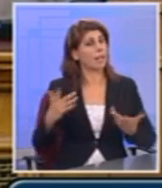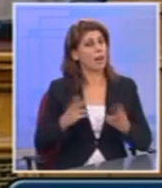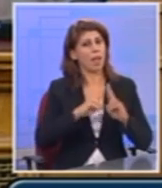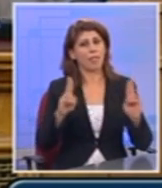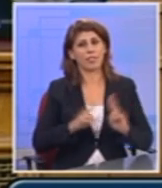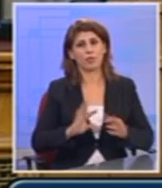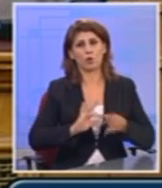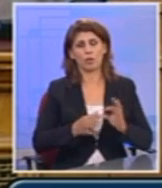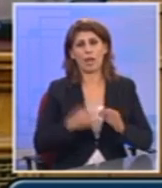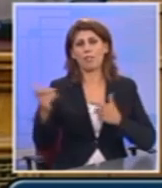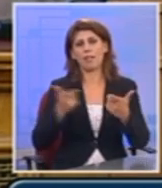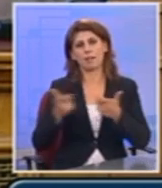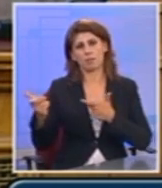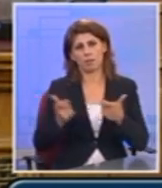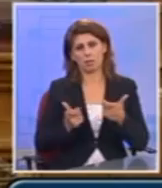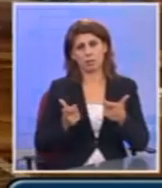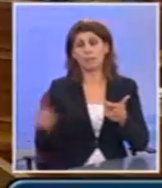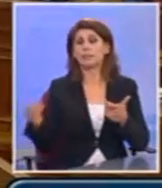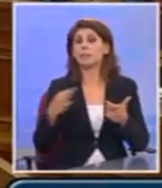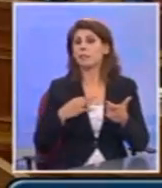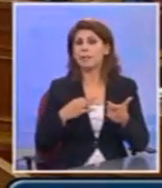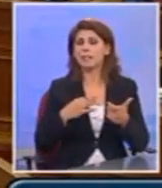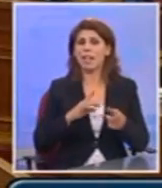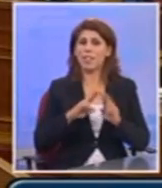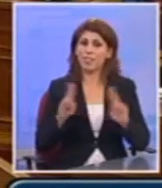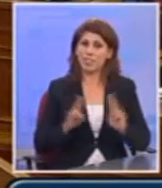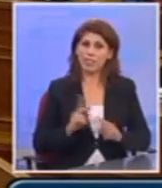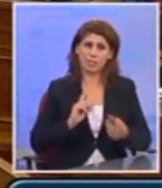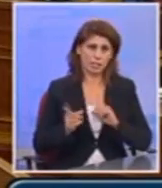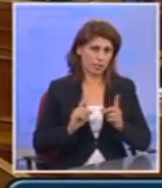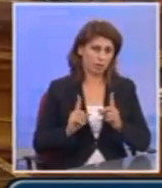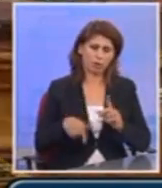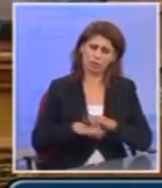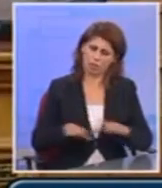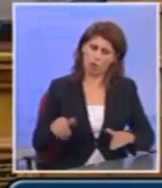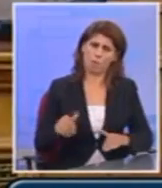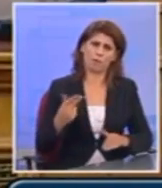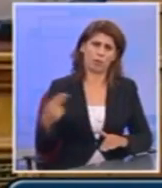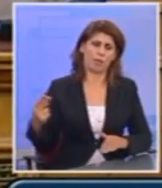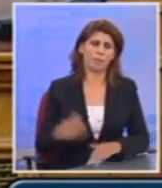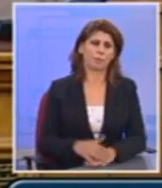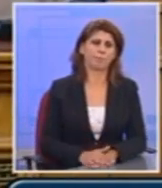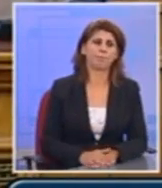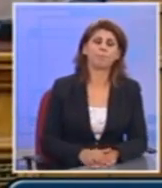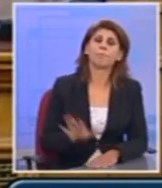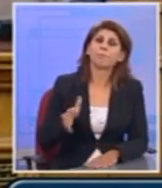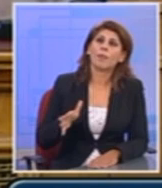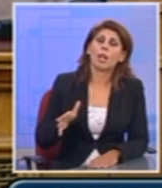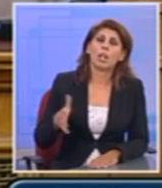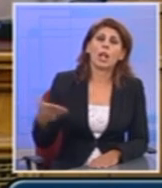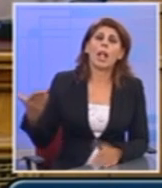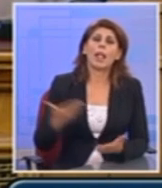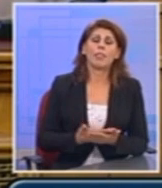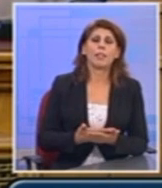οργανισμούς δανειστές μας τι μας λέει το διεθνές σύμφωνο και κλείνω με αυτό μάλλον θέτει μία